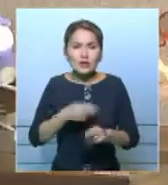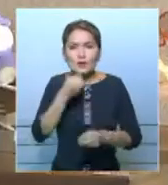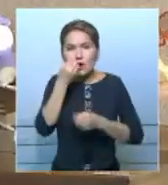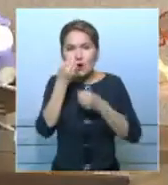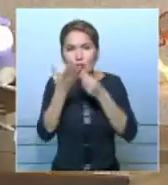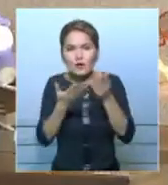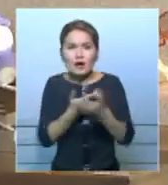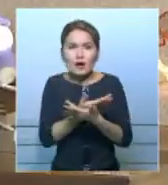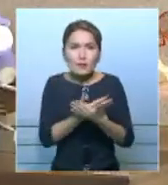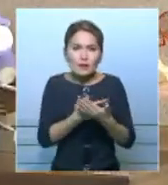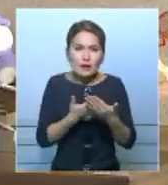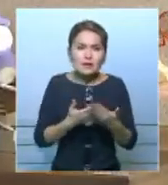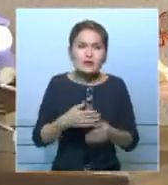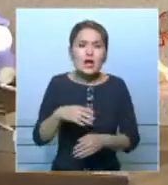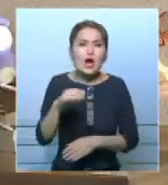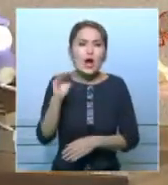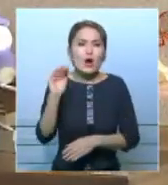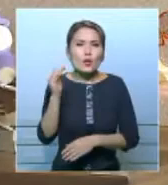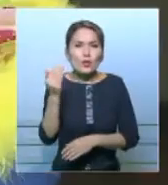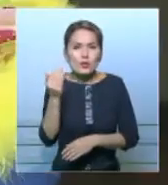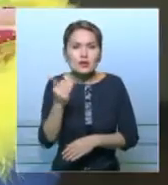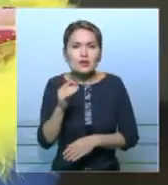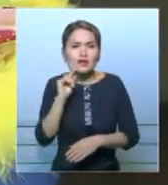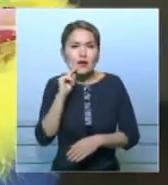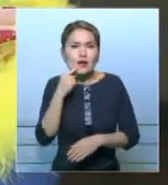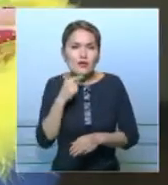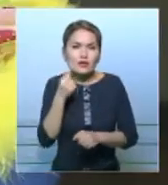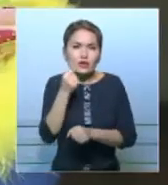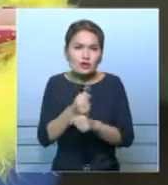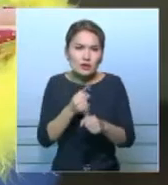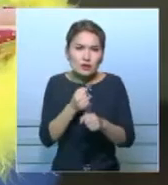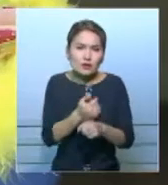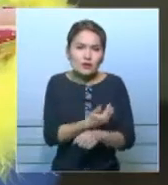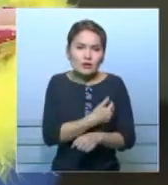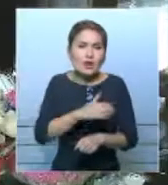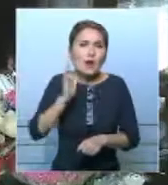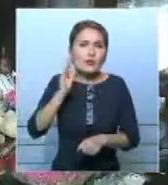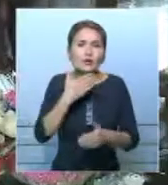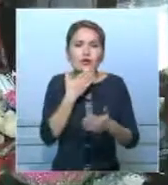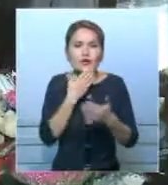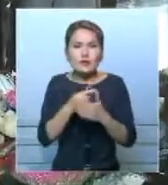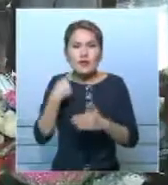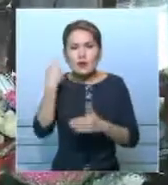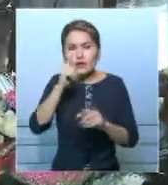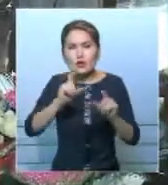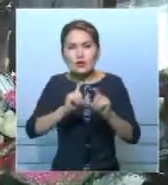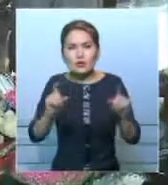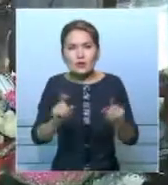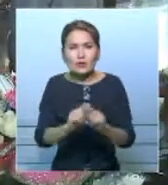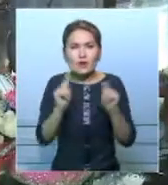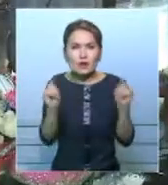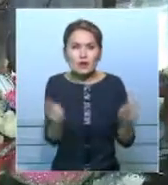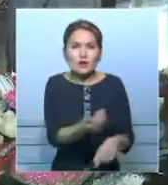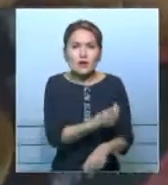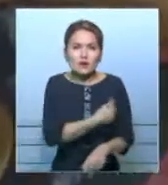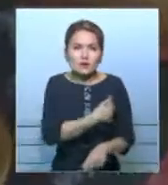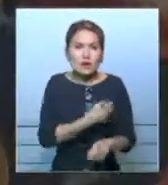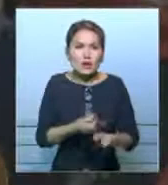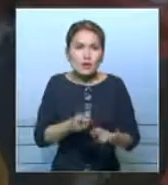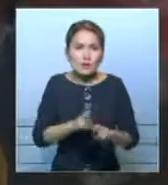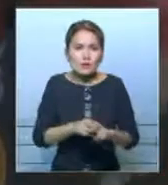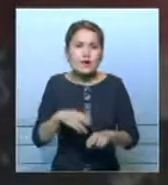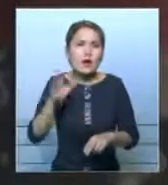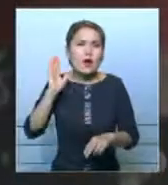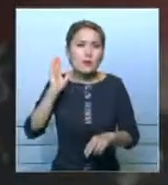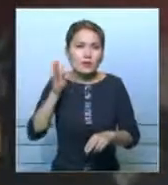тәттіден қуыршақтар мен көбелектер жасамақ. Болашақта жеке дүкен ашуды жоспарлап отыр. Сол кезде ерекше дизайндегі тәттілер